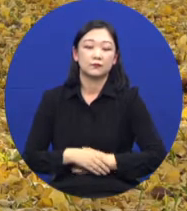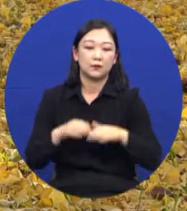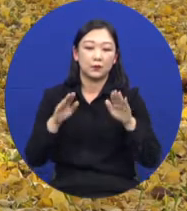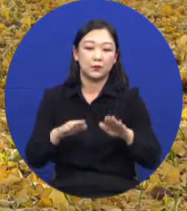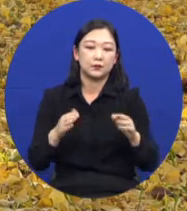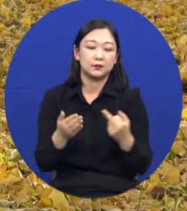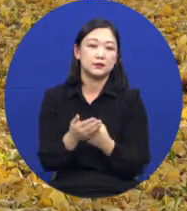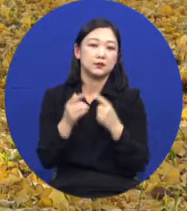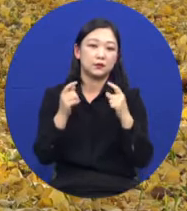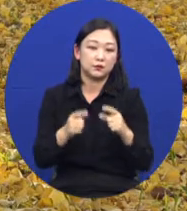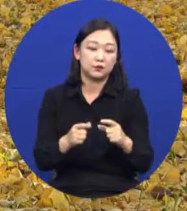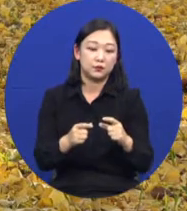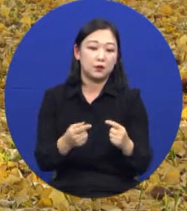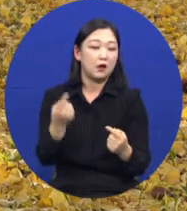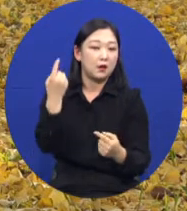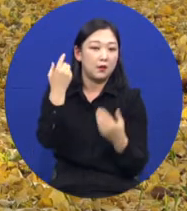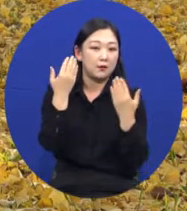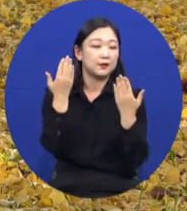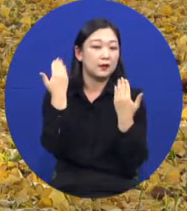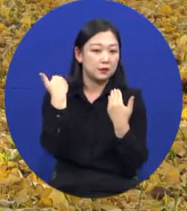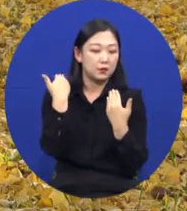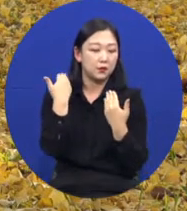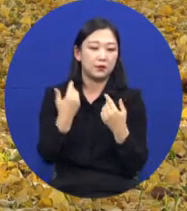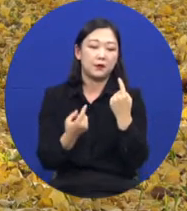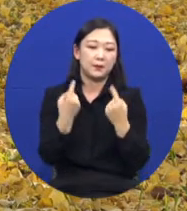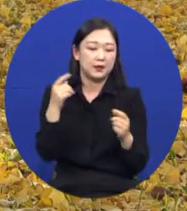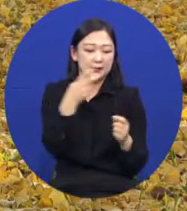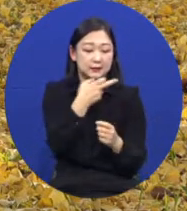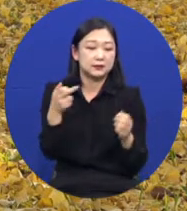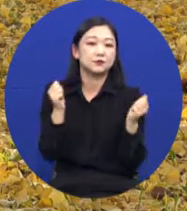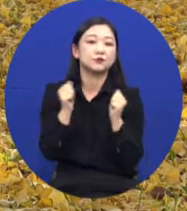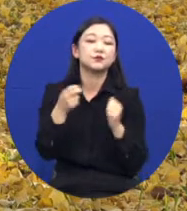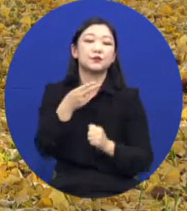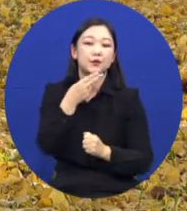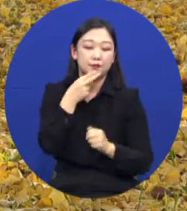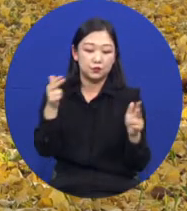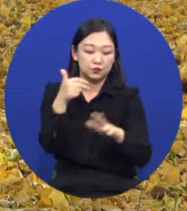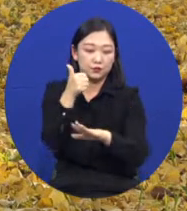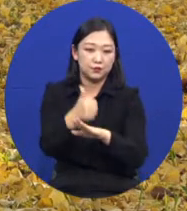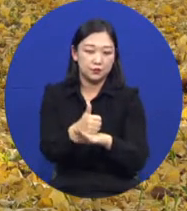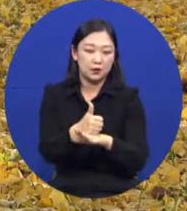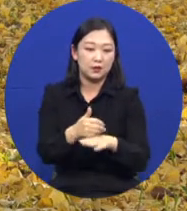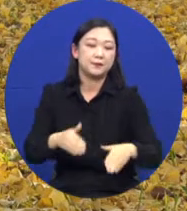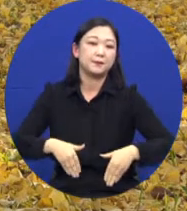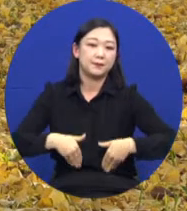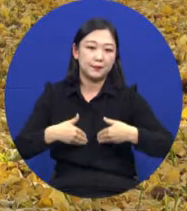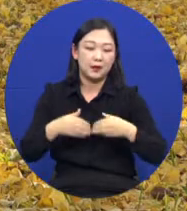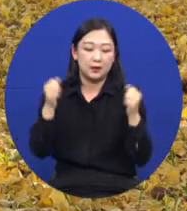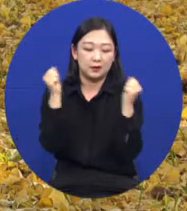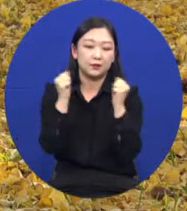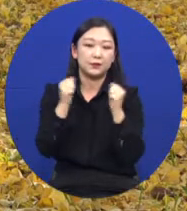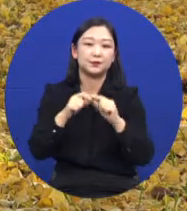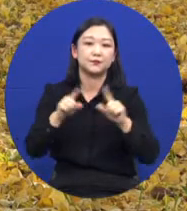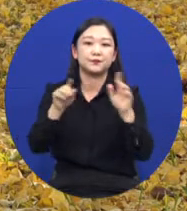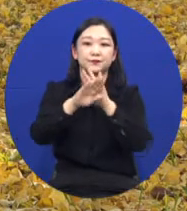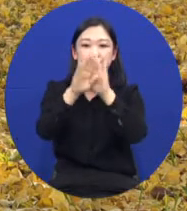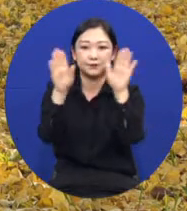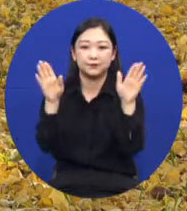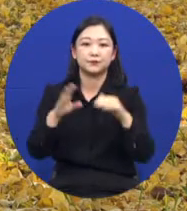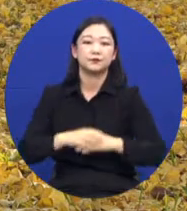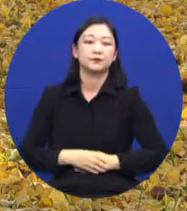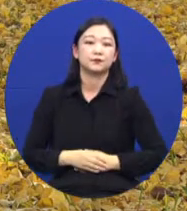오늘 제주도는 평년 기온을 회복하면서 큰 추위 없었는데요 주말에도 비교적 온화한 겨울 날씨가 이어지겠습니다